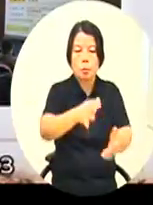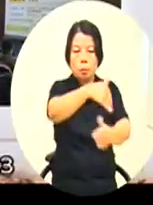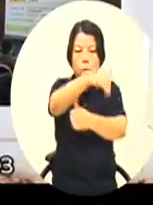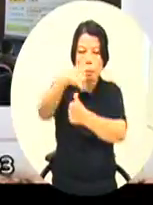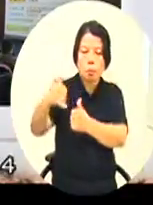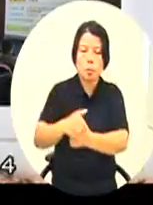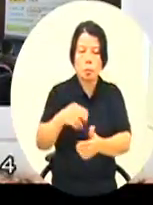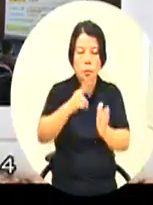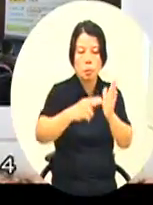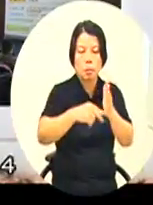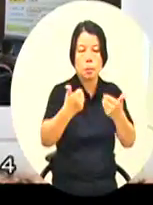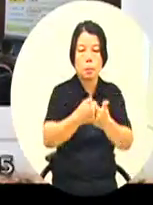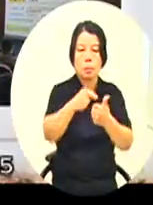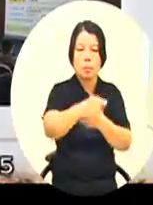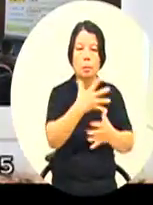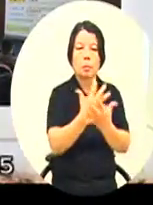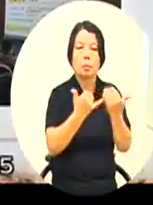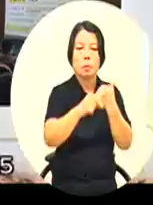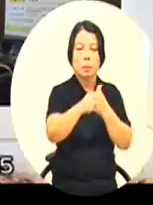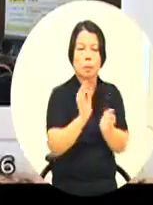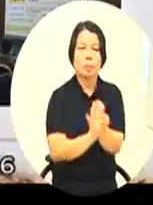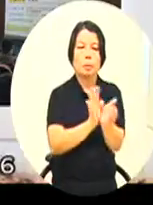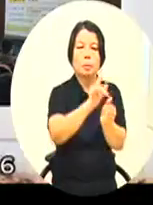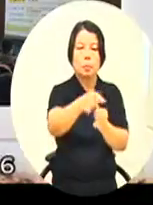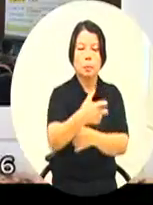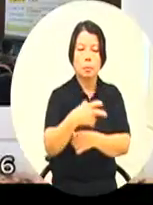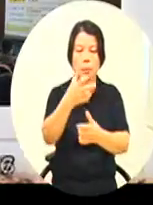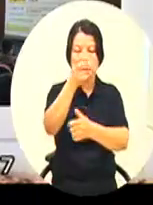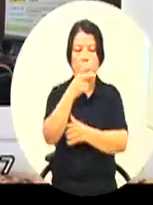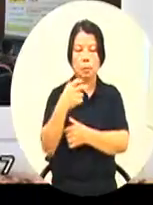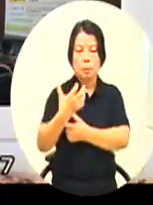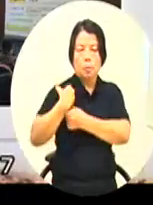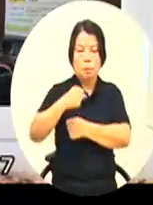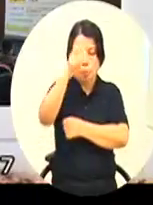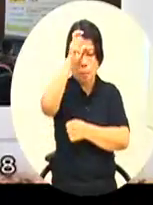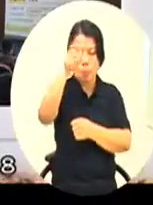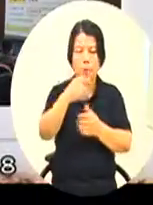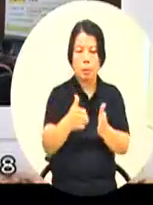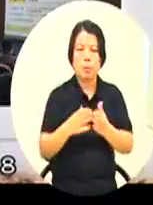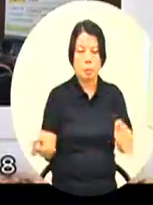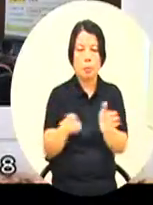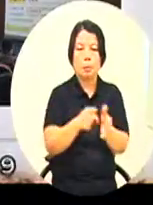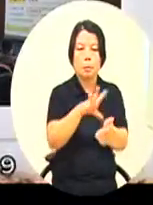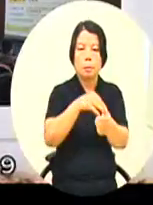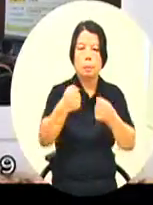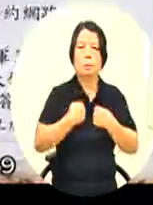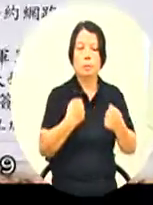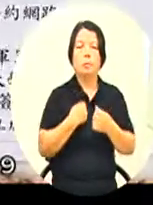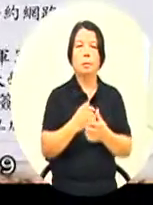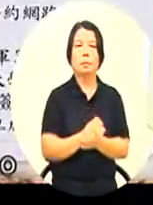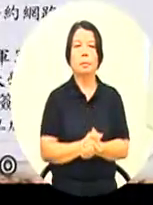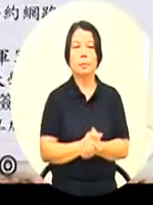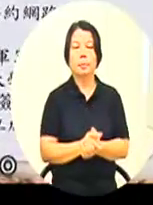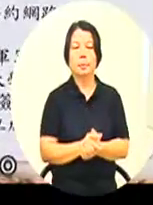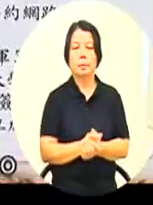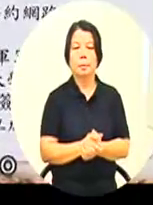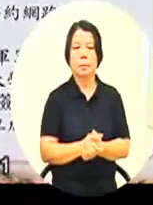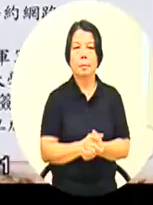明会，有很多我们的学生在军人跟警戒这部分提供他们另外一个终身学习的另外一个平台。